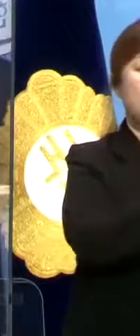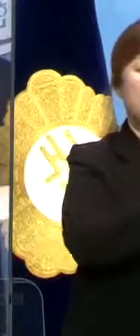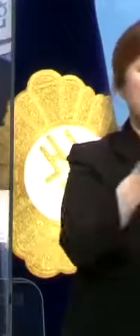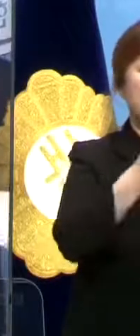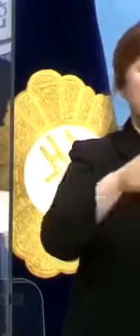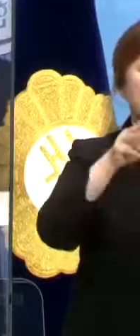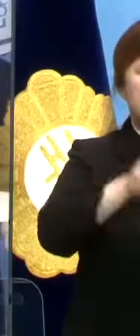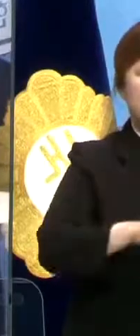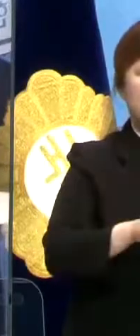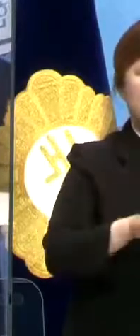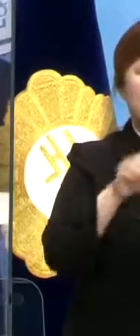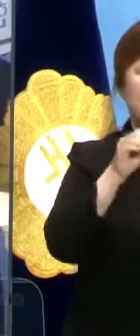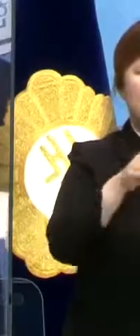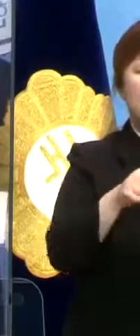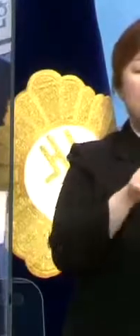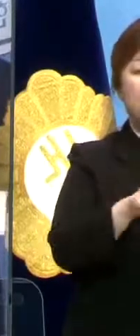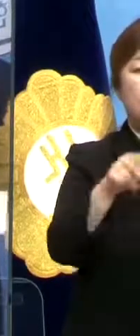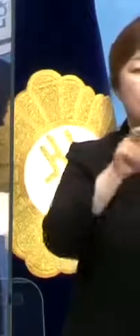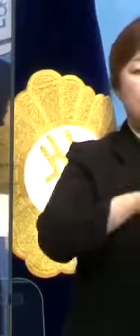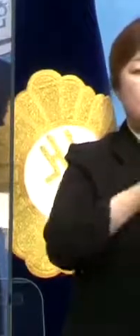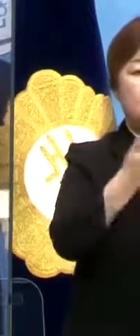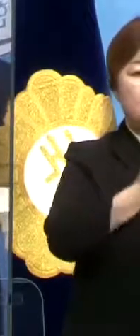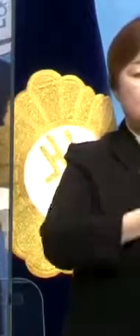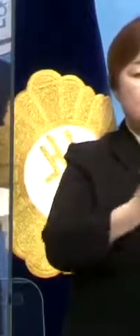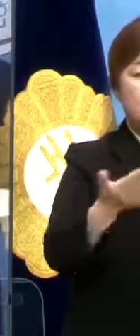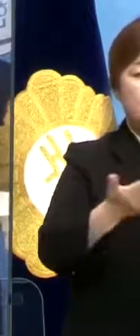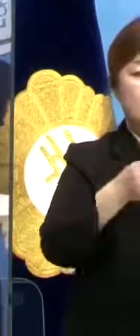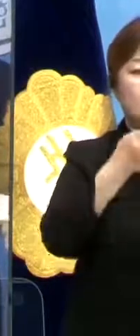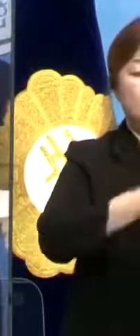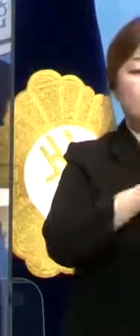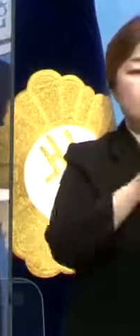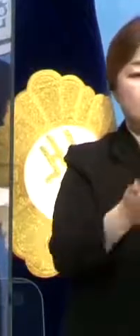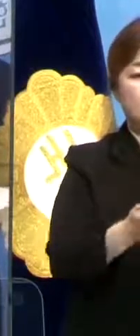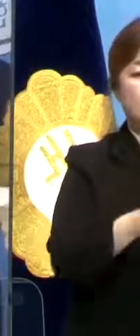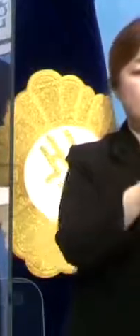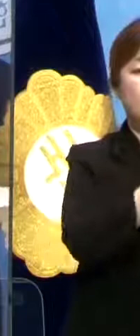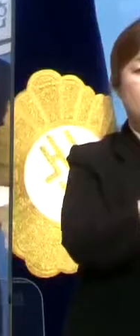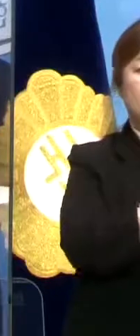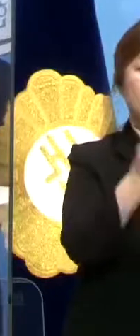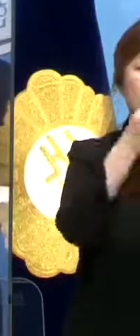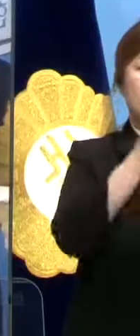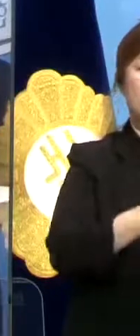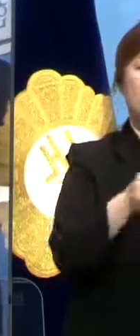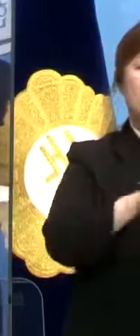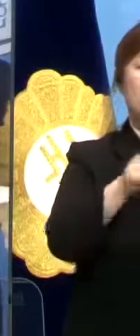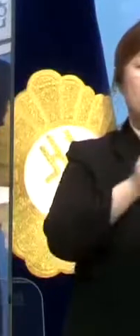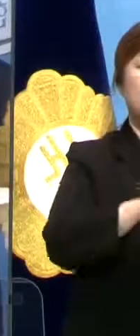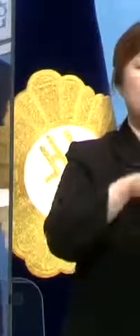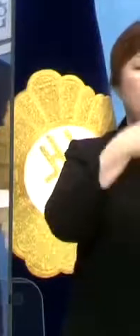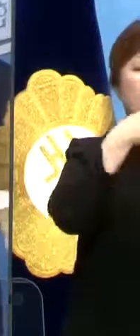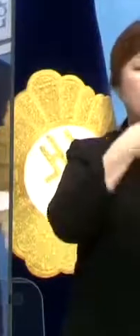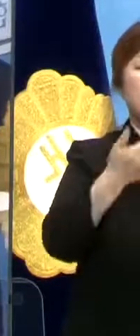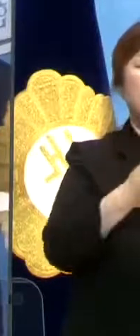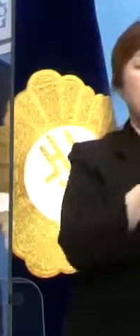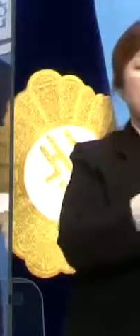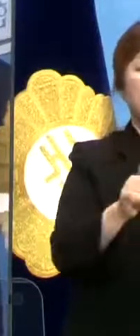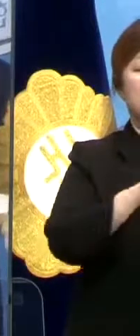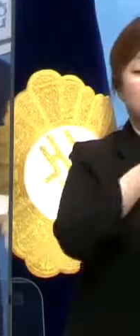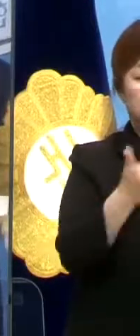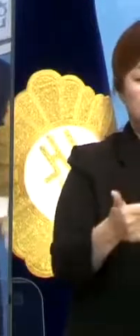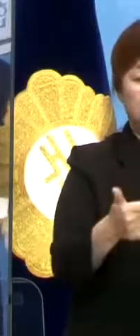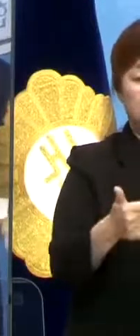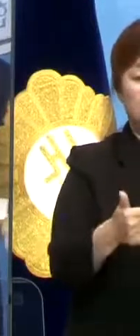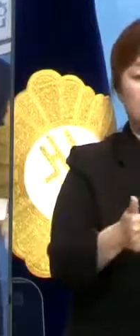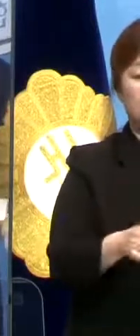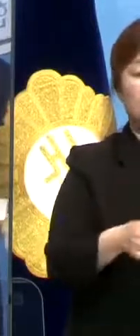1.9 팍 물류 스 한타에서 작업도 정산 말씀 분 6월달에 천안 물릴 수 한테 식당에서 일하시던 노동자의 죽음